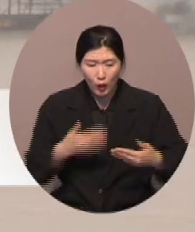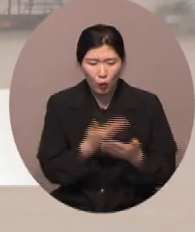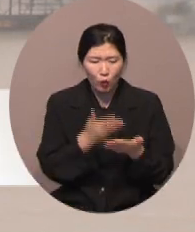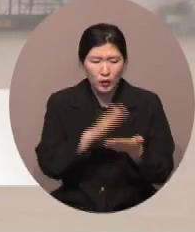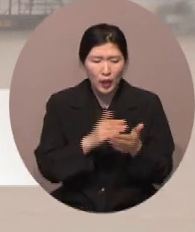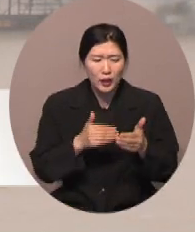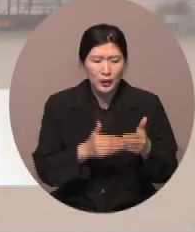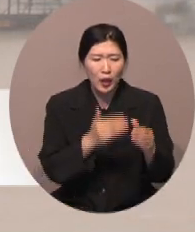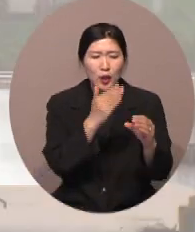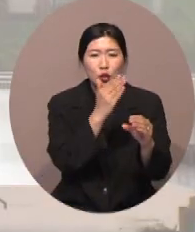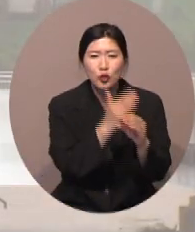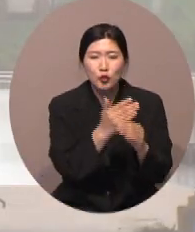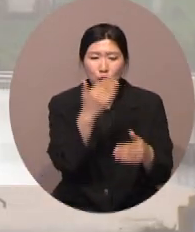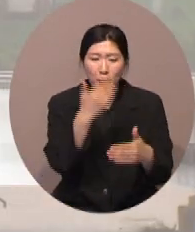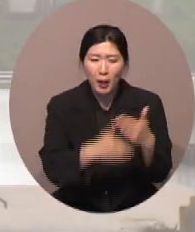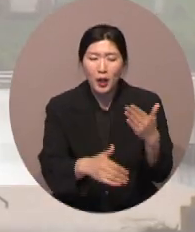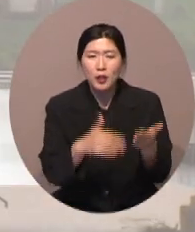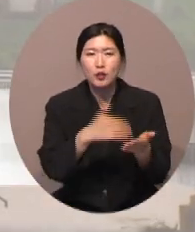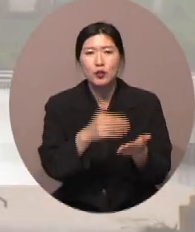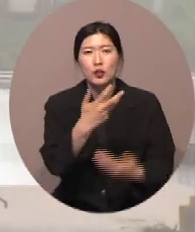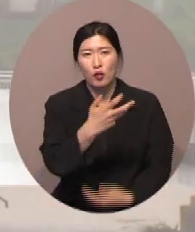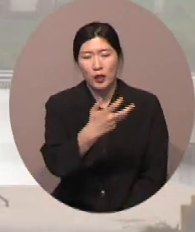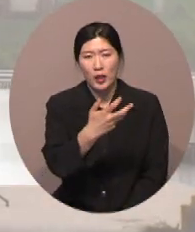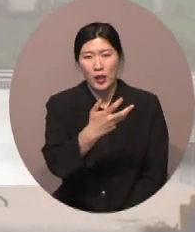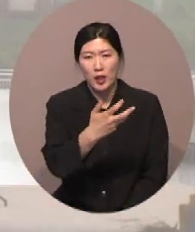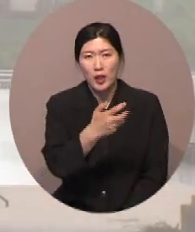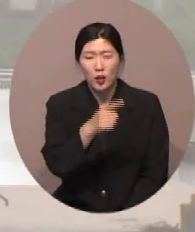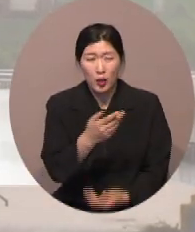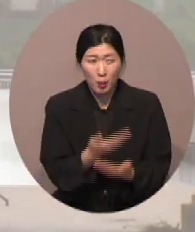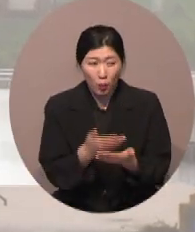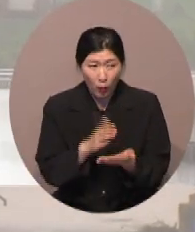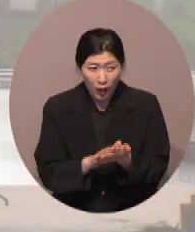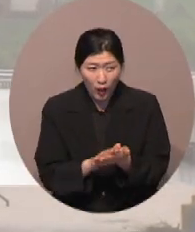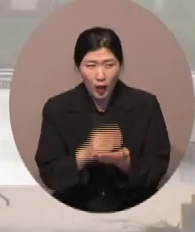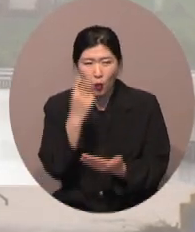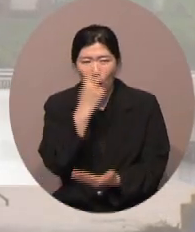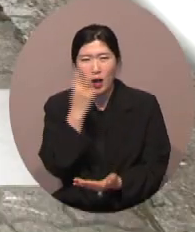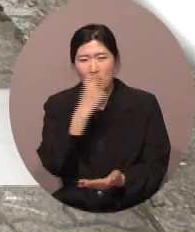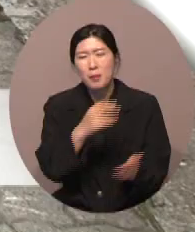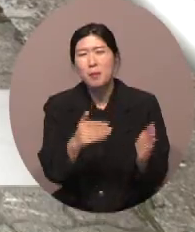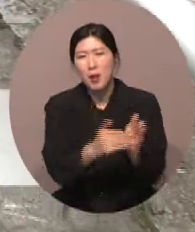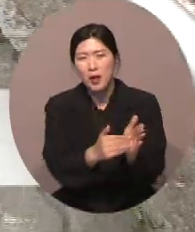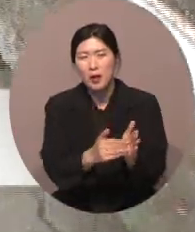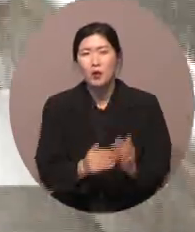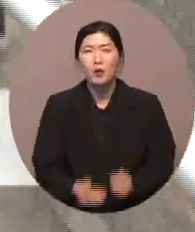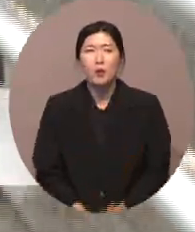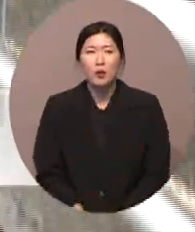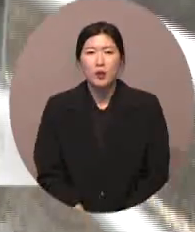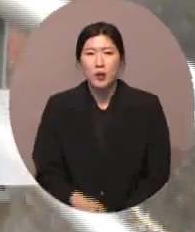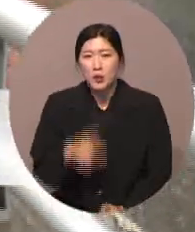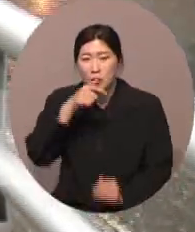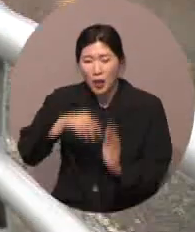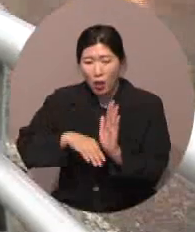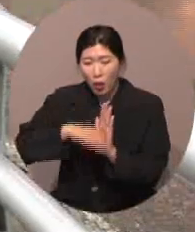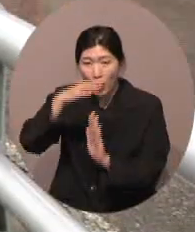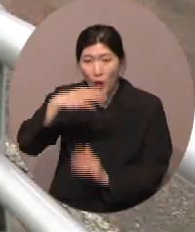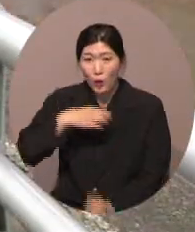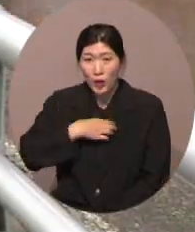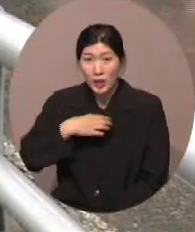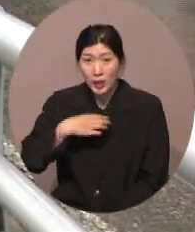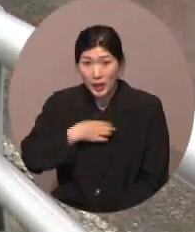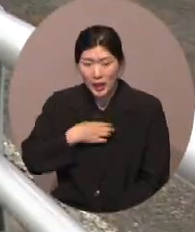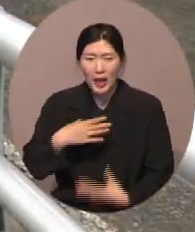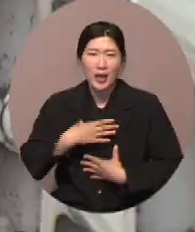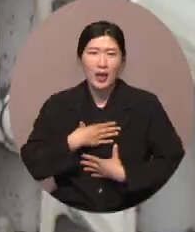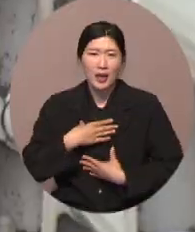중인 나머지 여등 개 하천은 호 취약 지구 보강 등 주요 공정을 마무리했고 홍수 취약 지구의 출입 통제